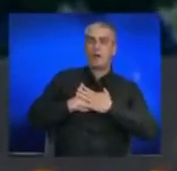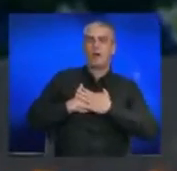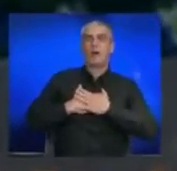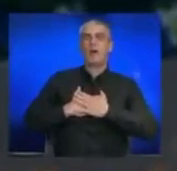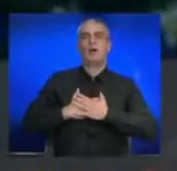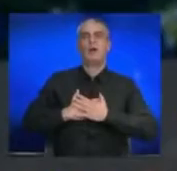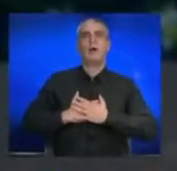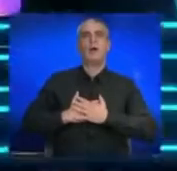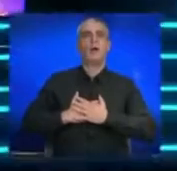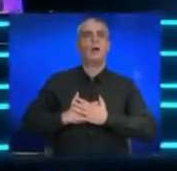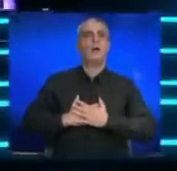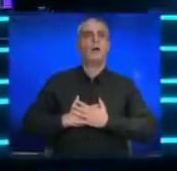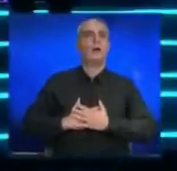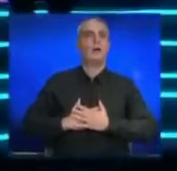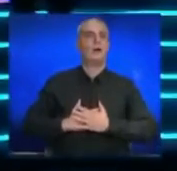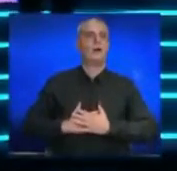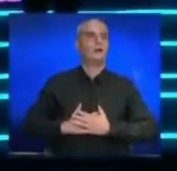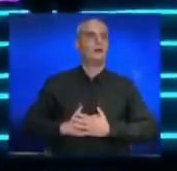מרגיעות